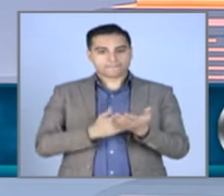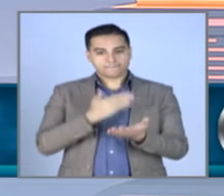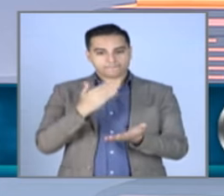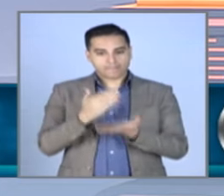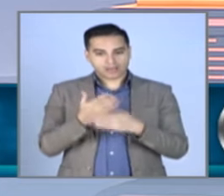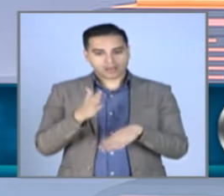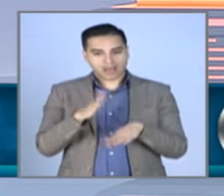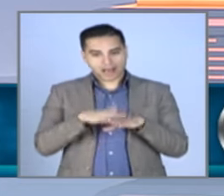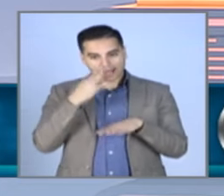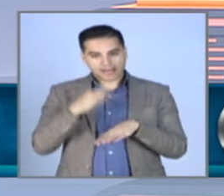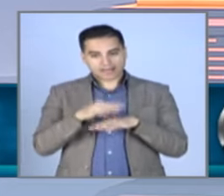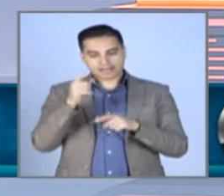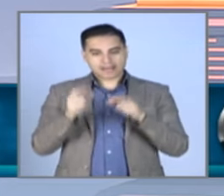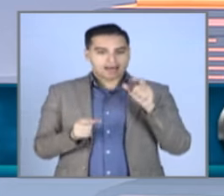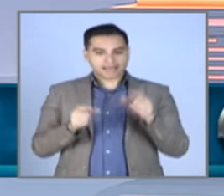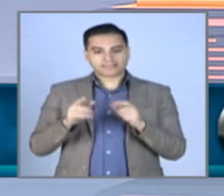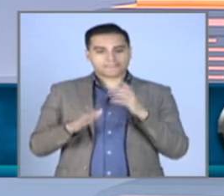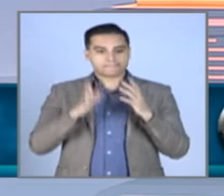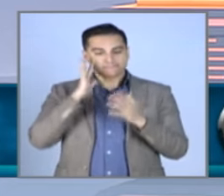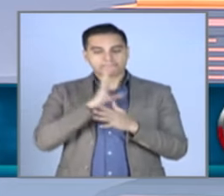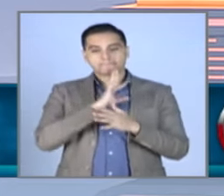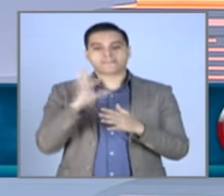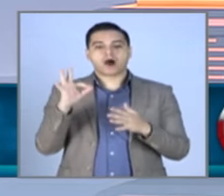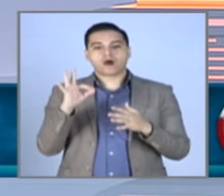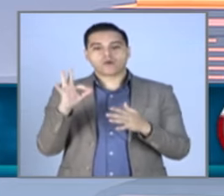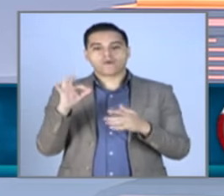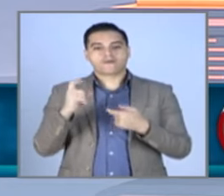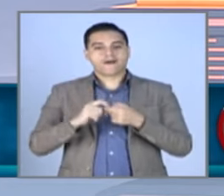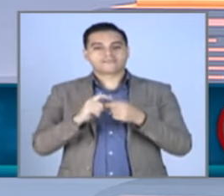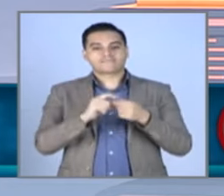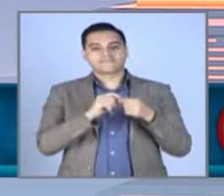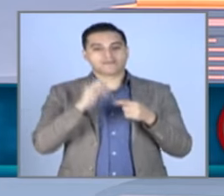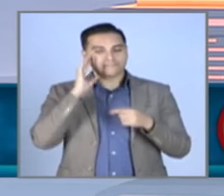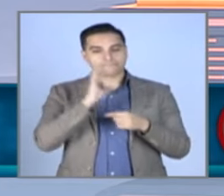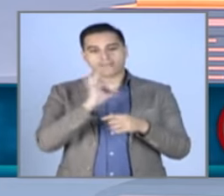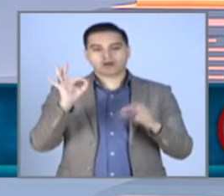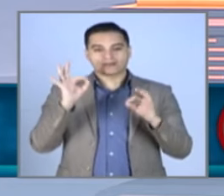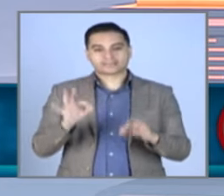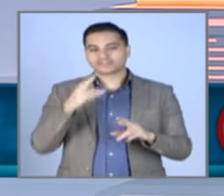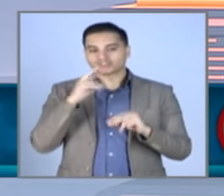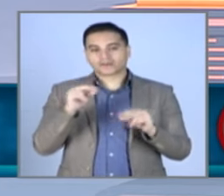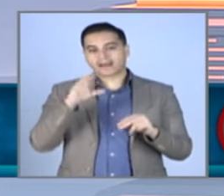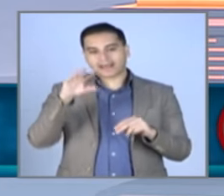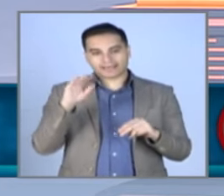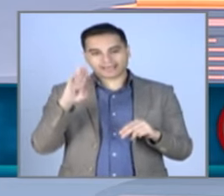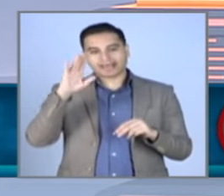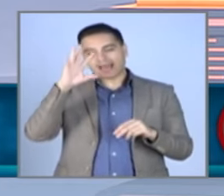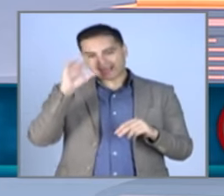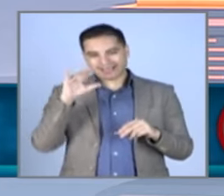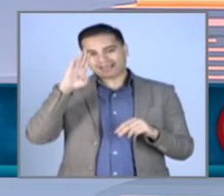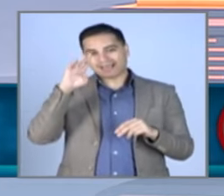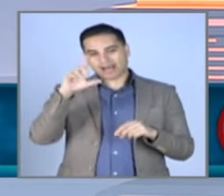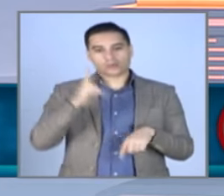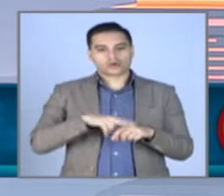وعلاقته ببعض المشاهير المؤثرين زي هيكل